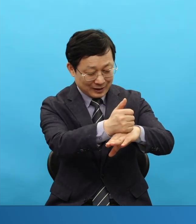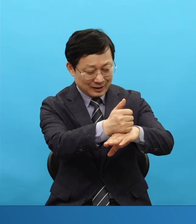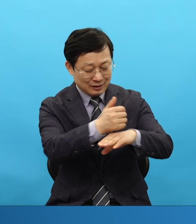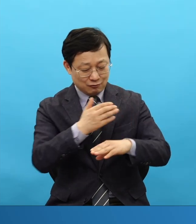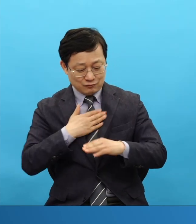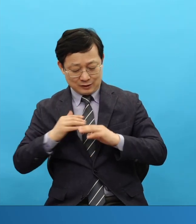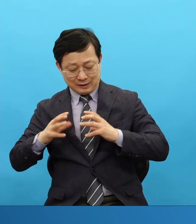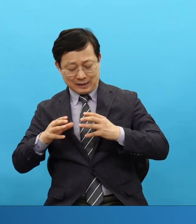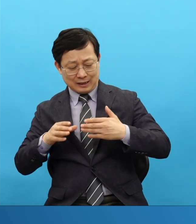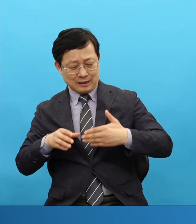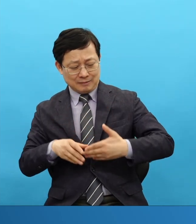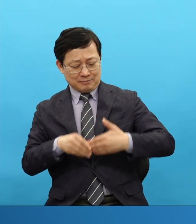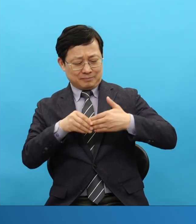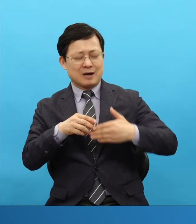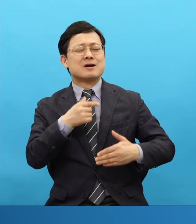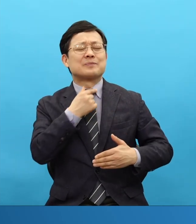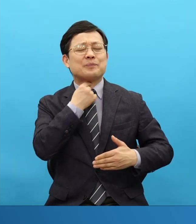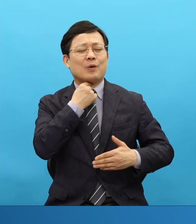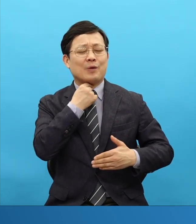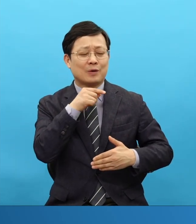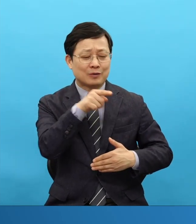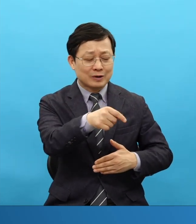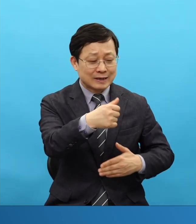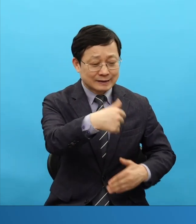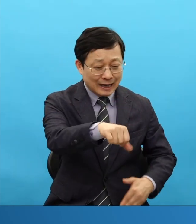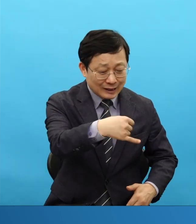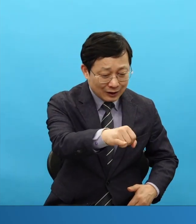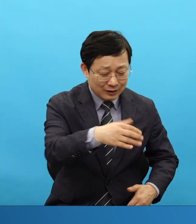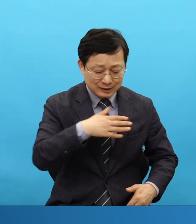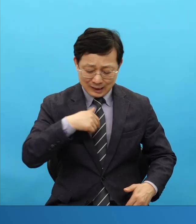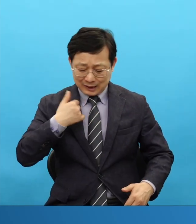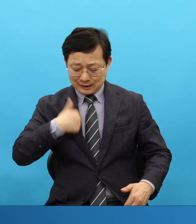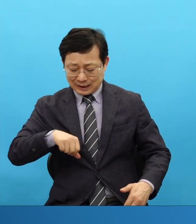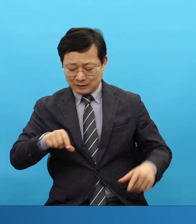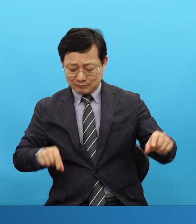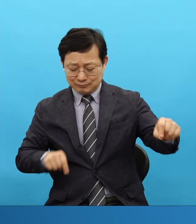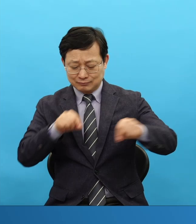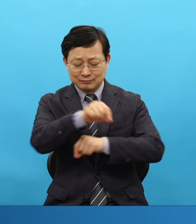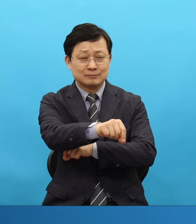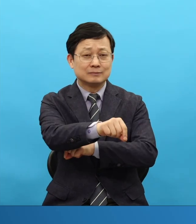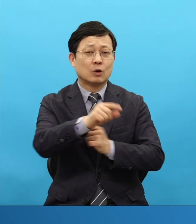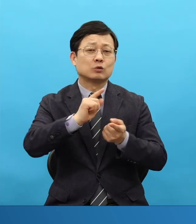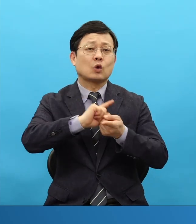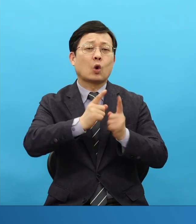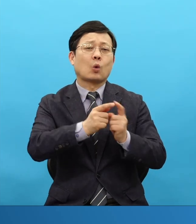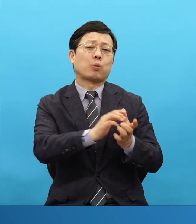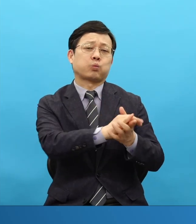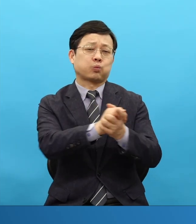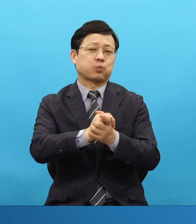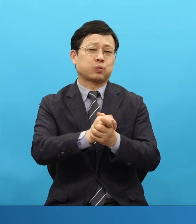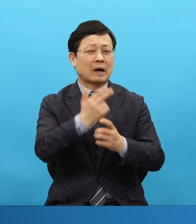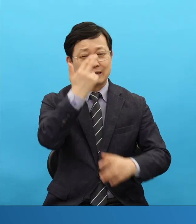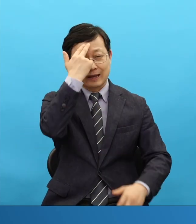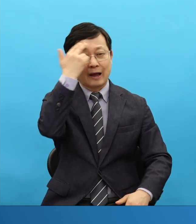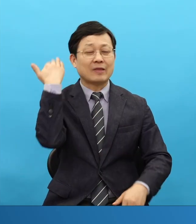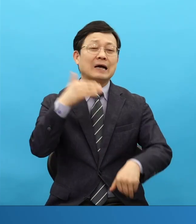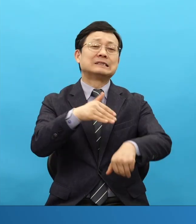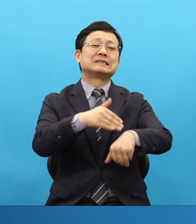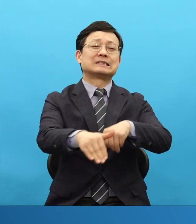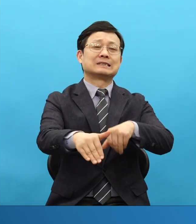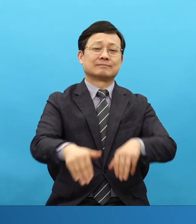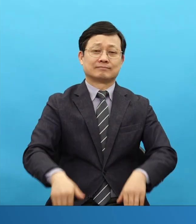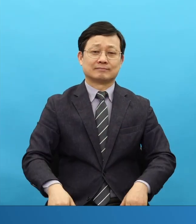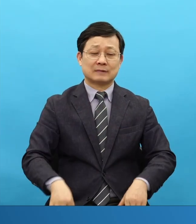데리고 오는 거예요. they wanted to see Solomon, and the way they made peace was to send some of their family 주로 relatives, 그 왕의